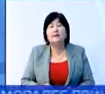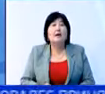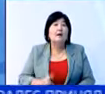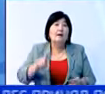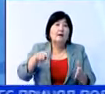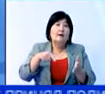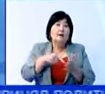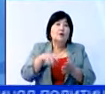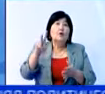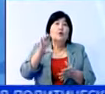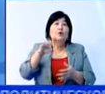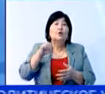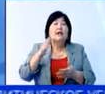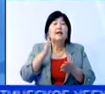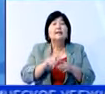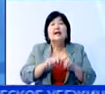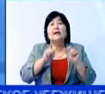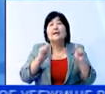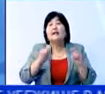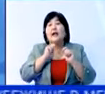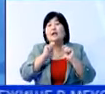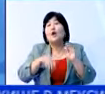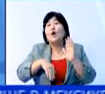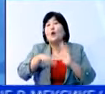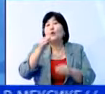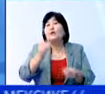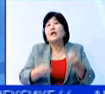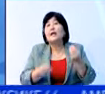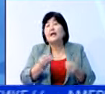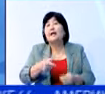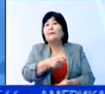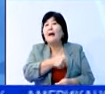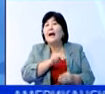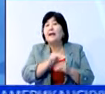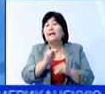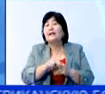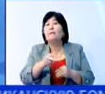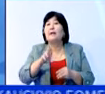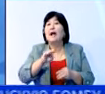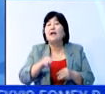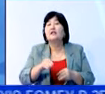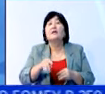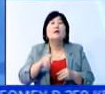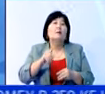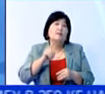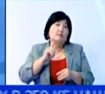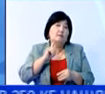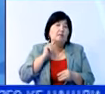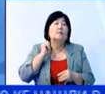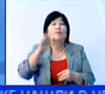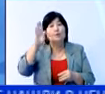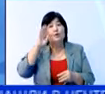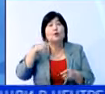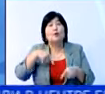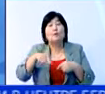В городе Нур-Султан состоялась церемония награждения лучших игроков и тренеров в пляжном и женском футболе, в футзале, в